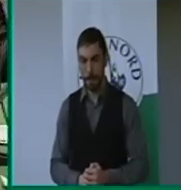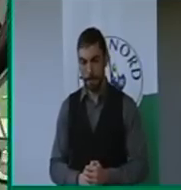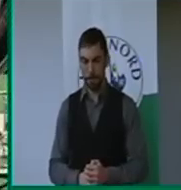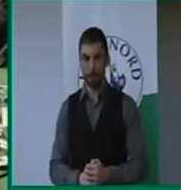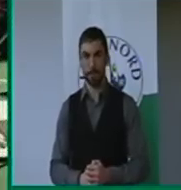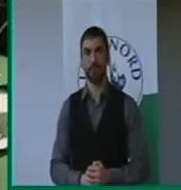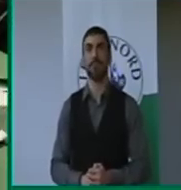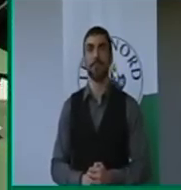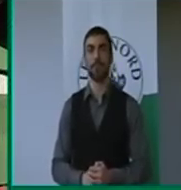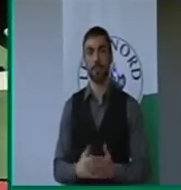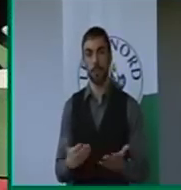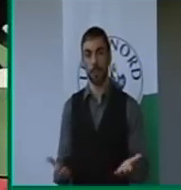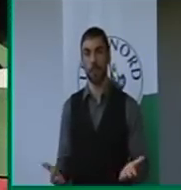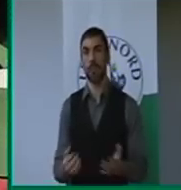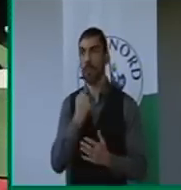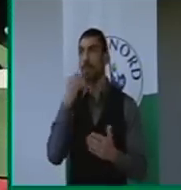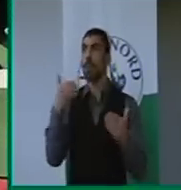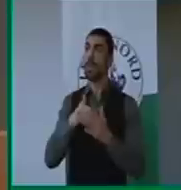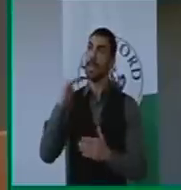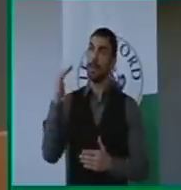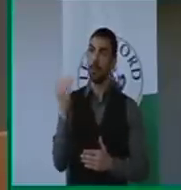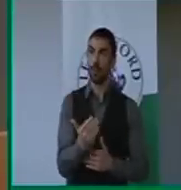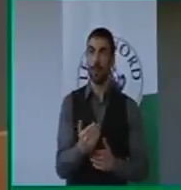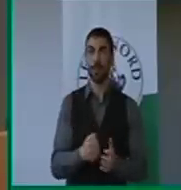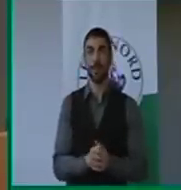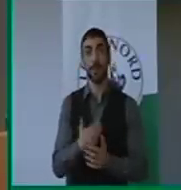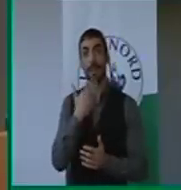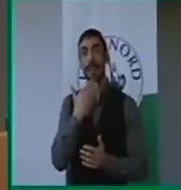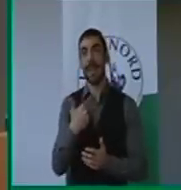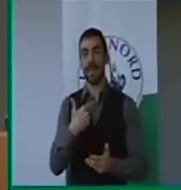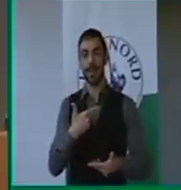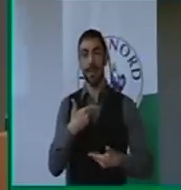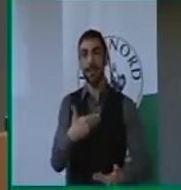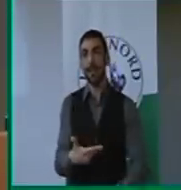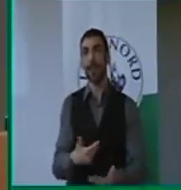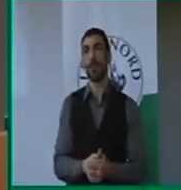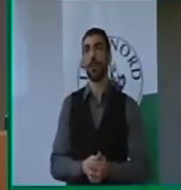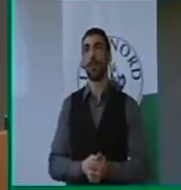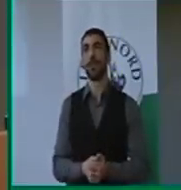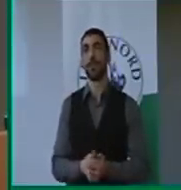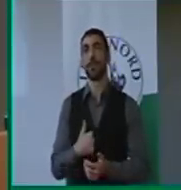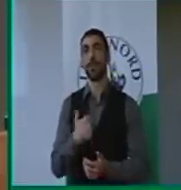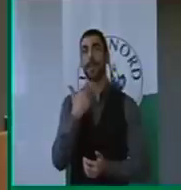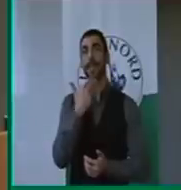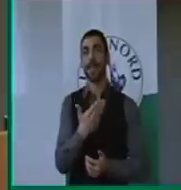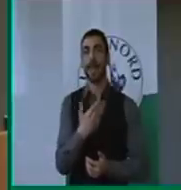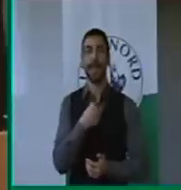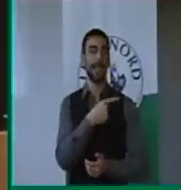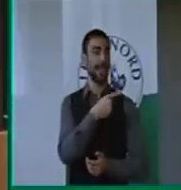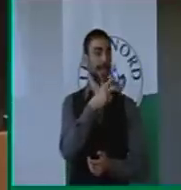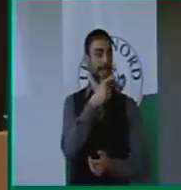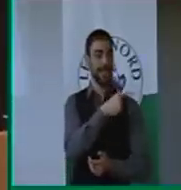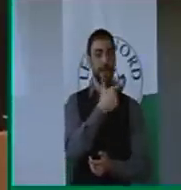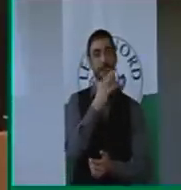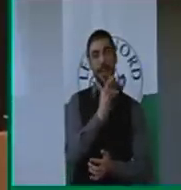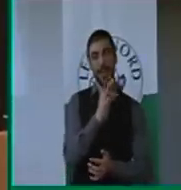Grazie allora Buonasera a tutti Grazie per l'invito ringrazio la bellissima speaker anche